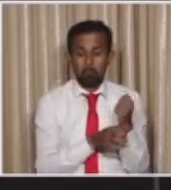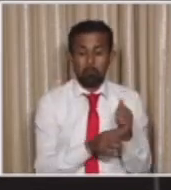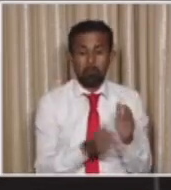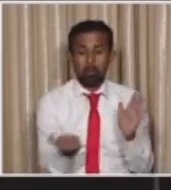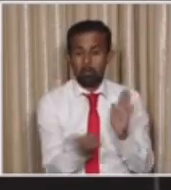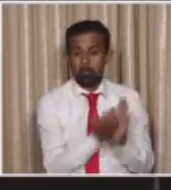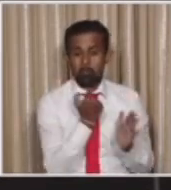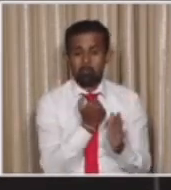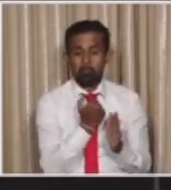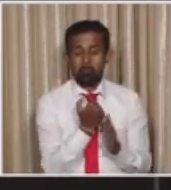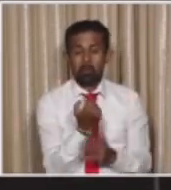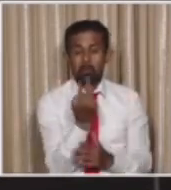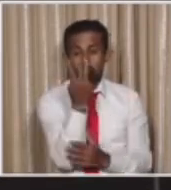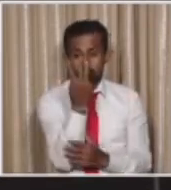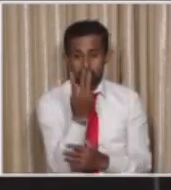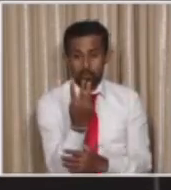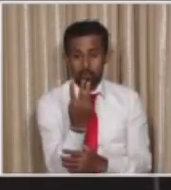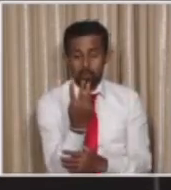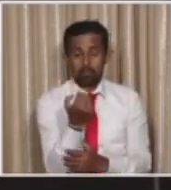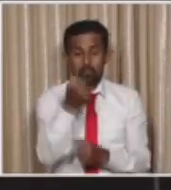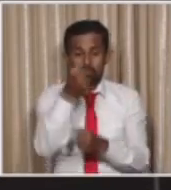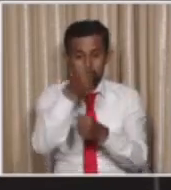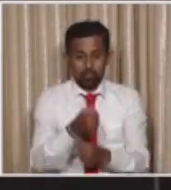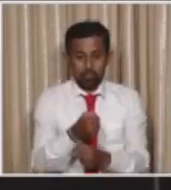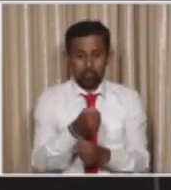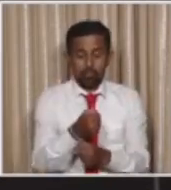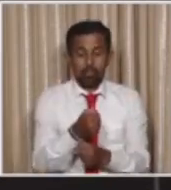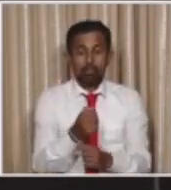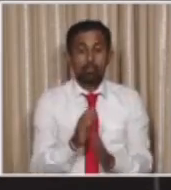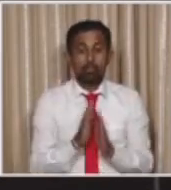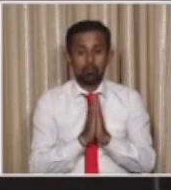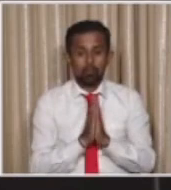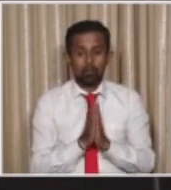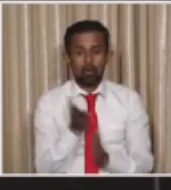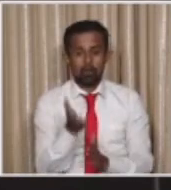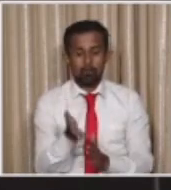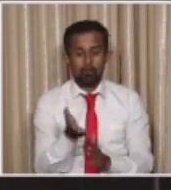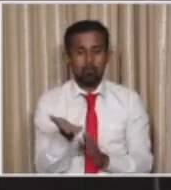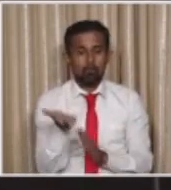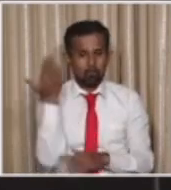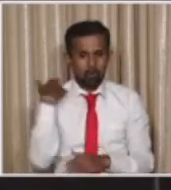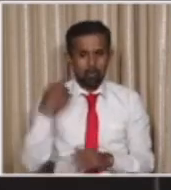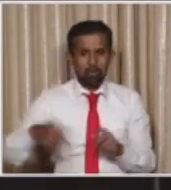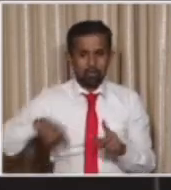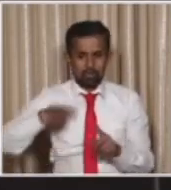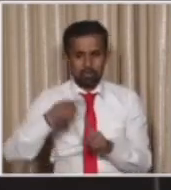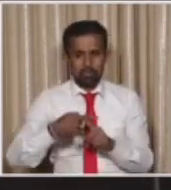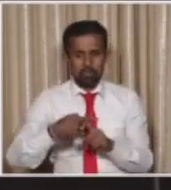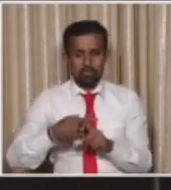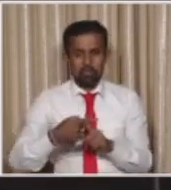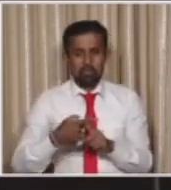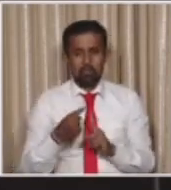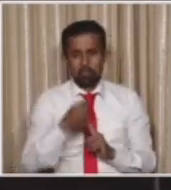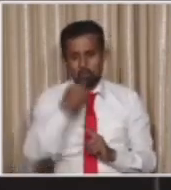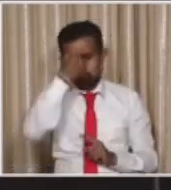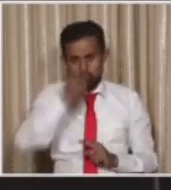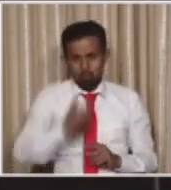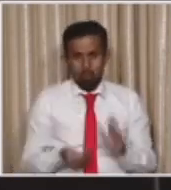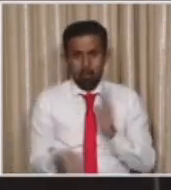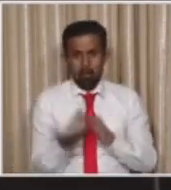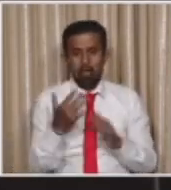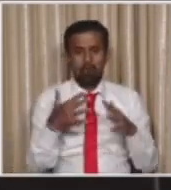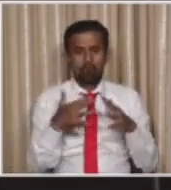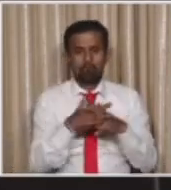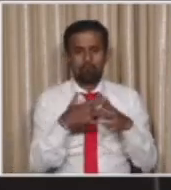මත ත්‍රිශූල තියලා සිවලිංග තියලා ඒවලට පුදු පූජා පවත්වනවා. ඉතින් මම ගියා පසුගිය සෙනසුරාදා. මම පුද්ගලිකවම ගියා වඩුන්නාගල